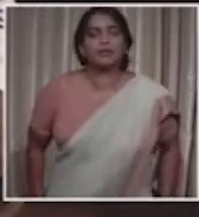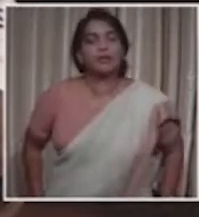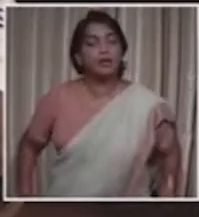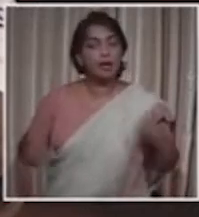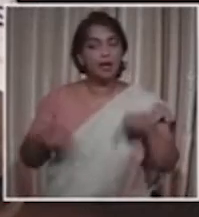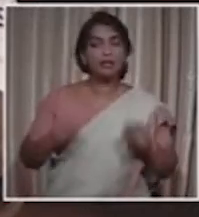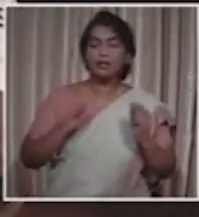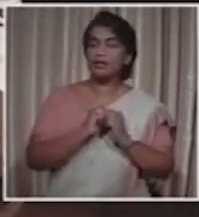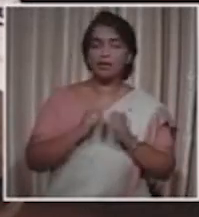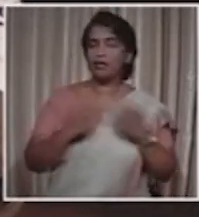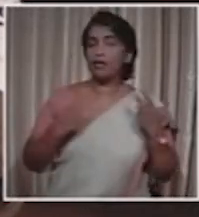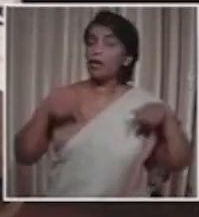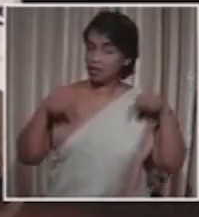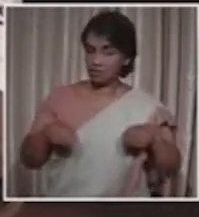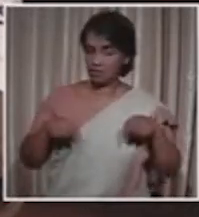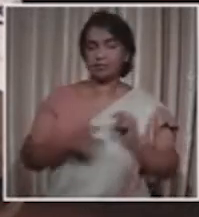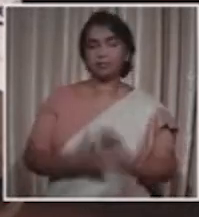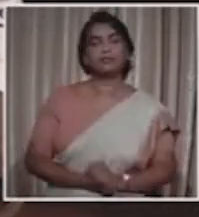මොකද්ද අද